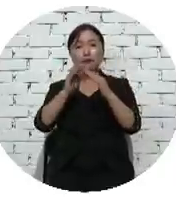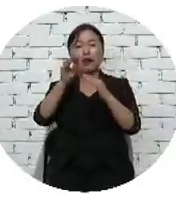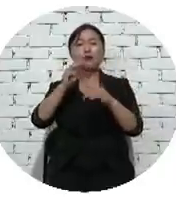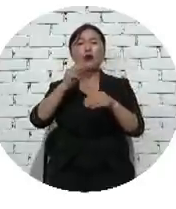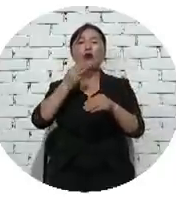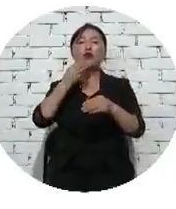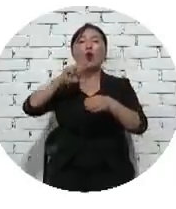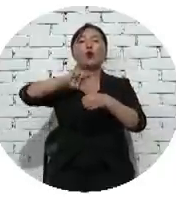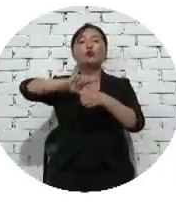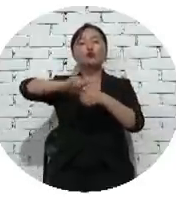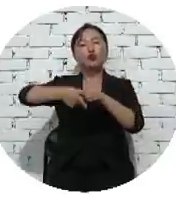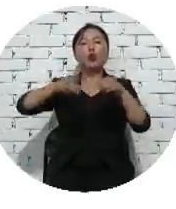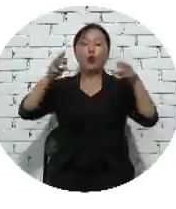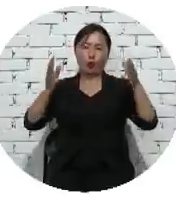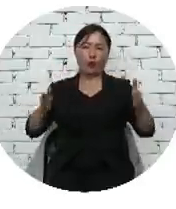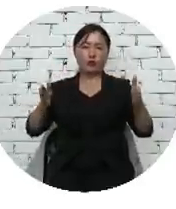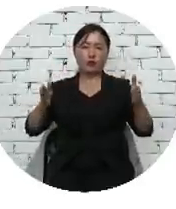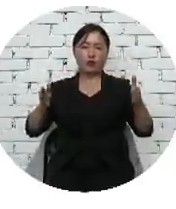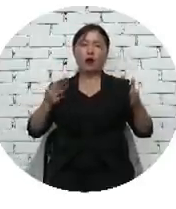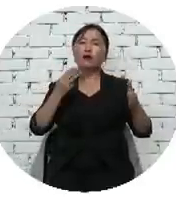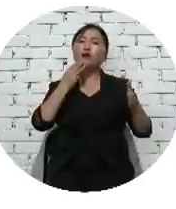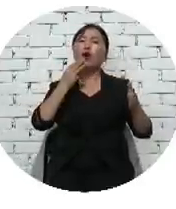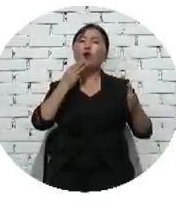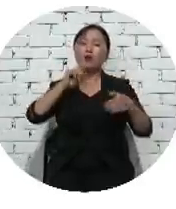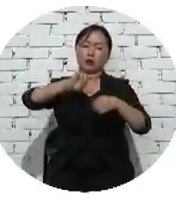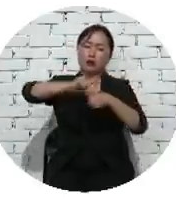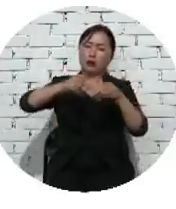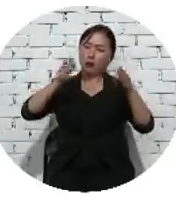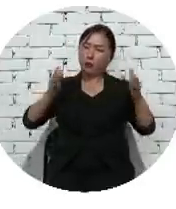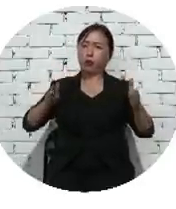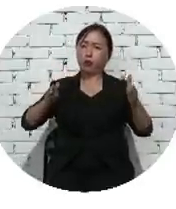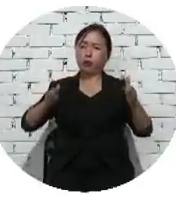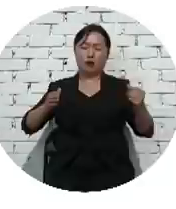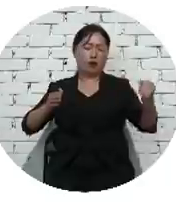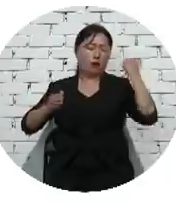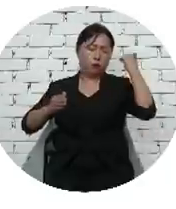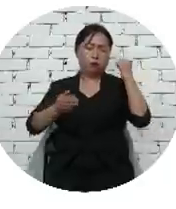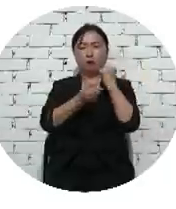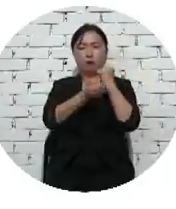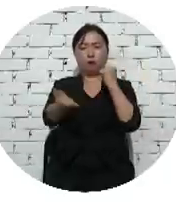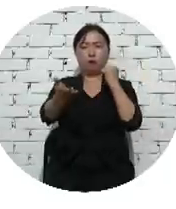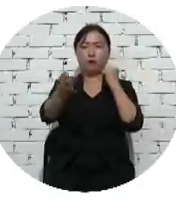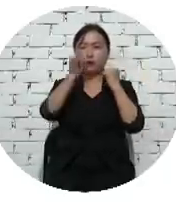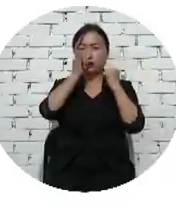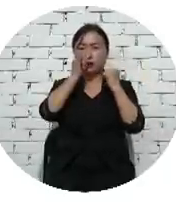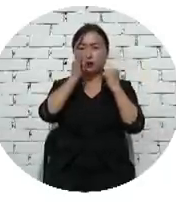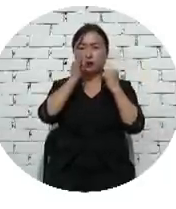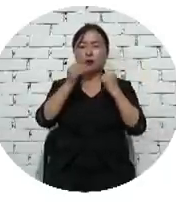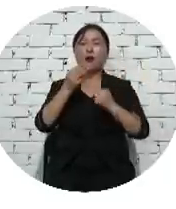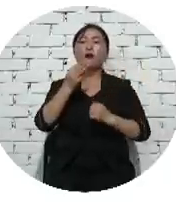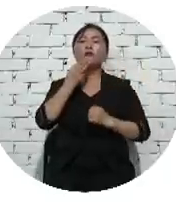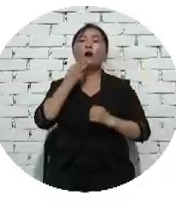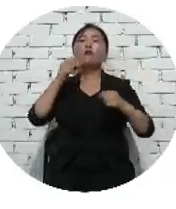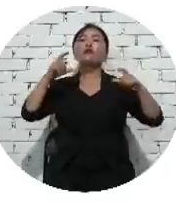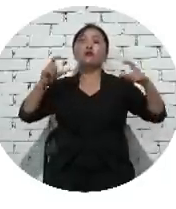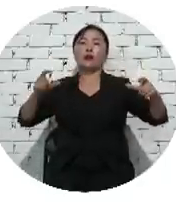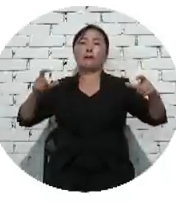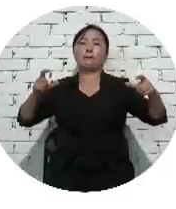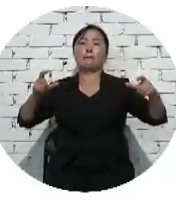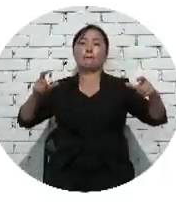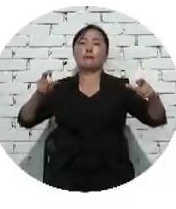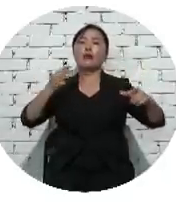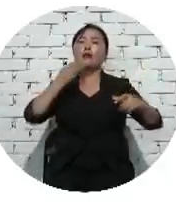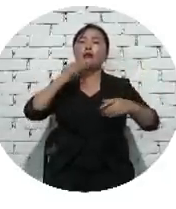수도권 그 중에서 특히 서울 집값이 영향을 다 준다는 것이 이제 중론이고 그리고 이 서울 그